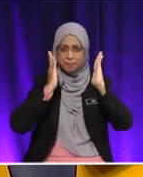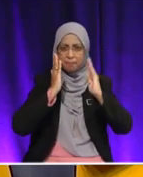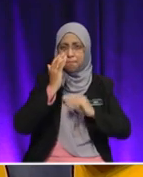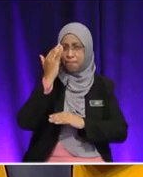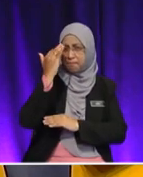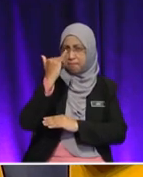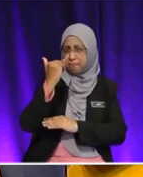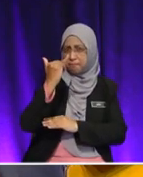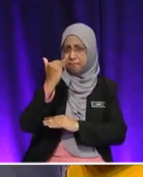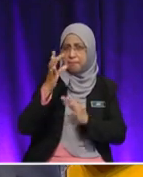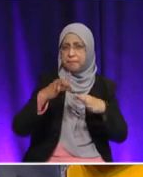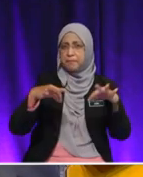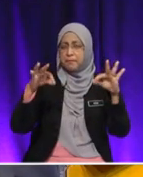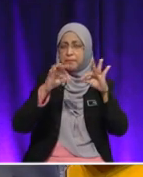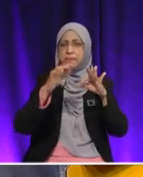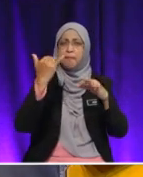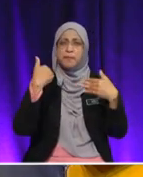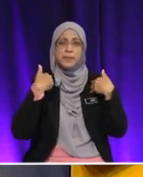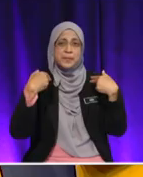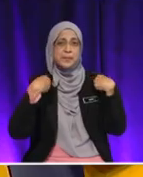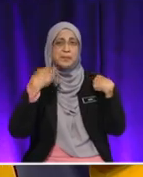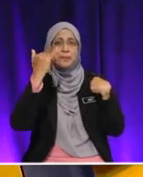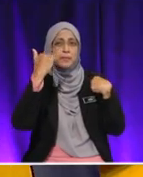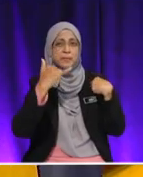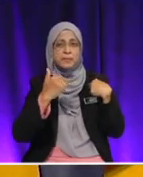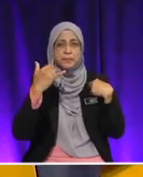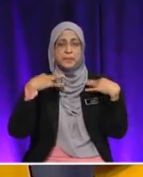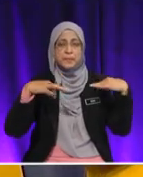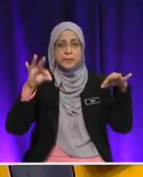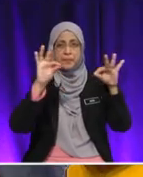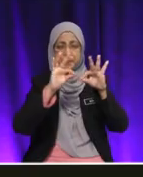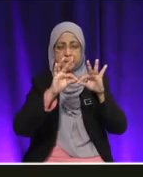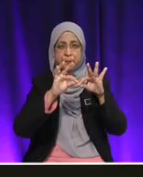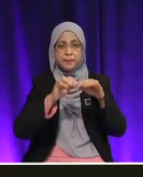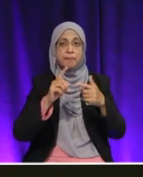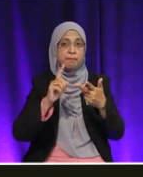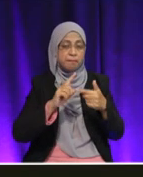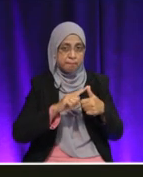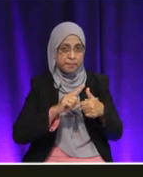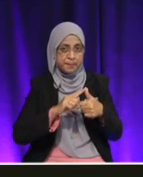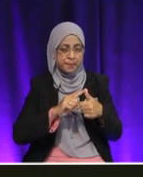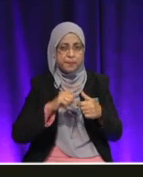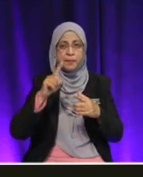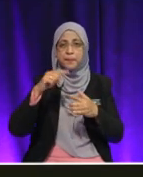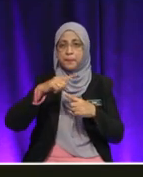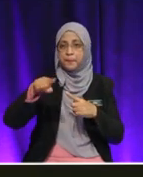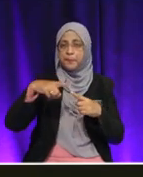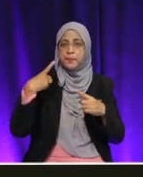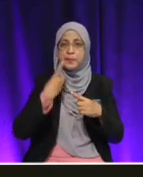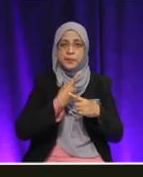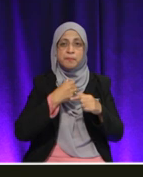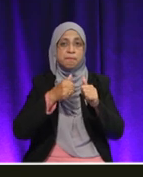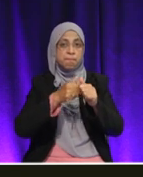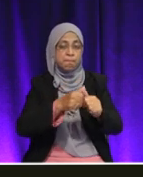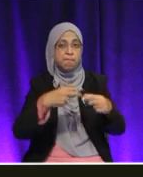Apakah kepentingan hak kita sebagai warga negara yang pertama apabila kita mengamalkan hak kita dengan betul kita